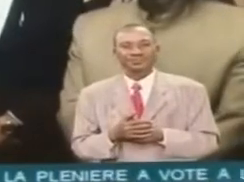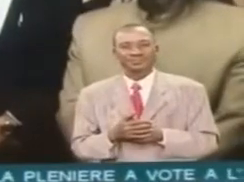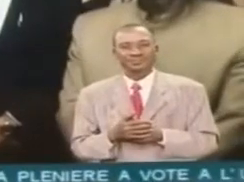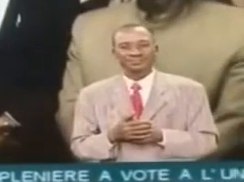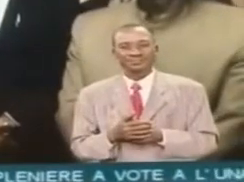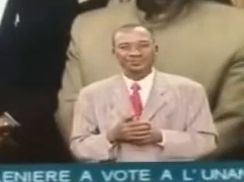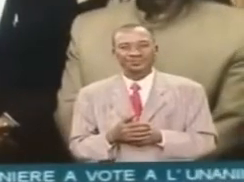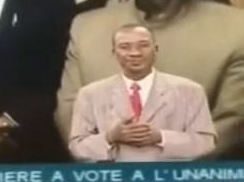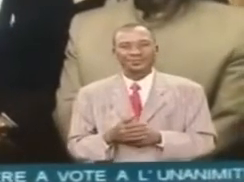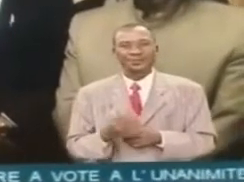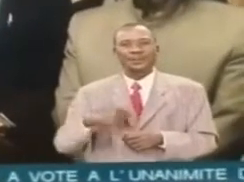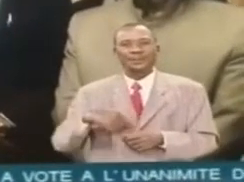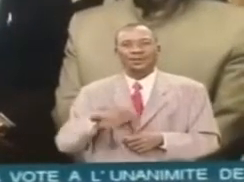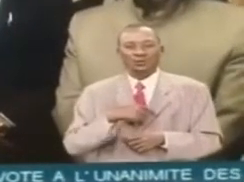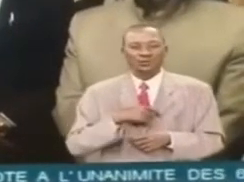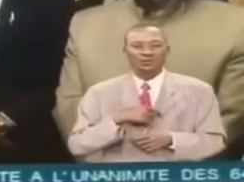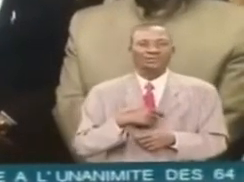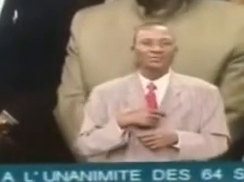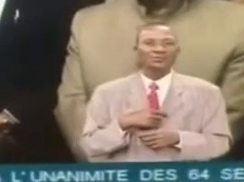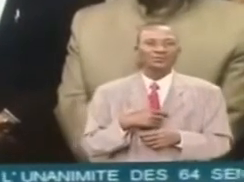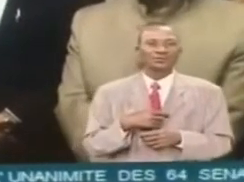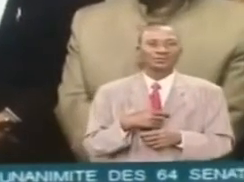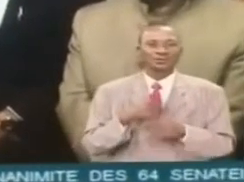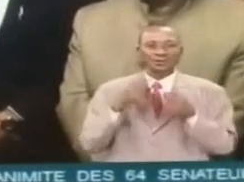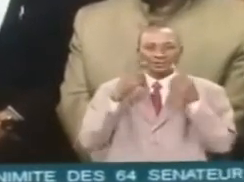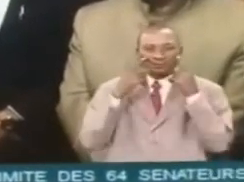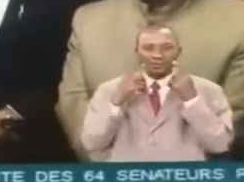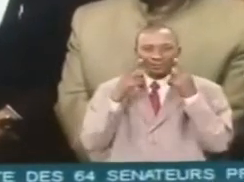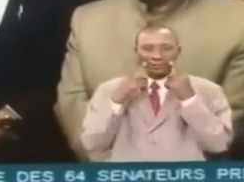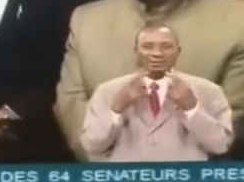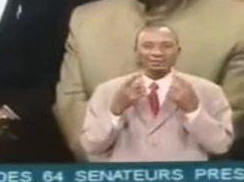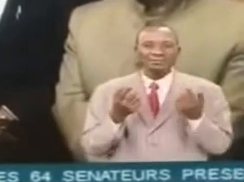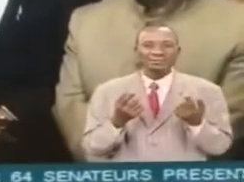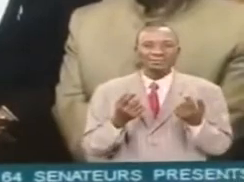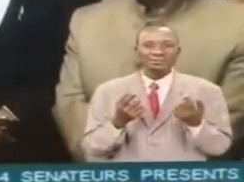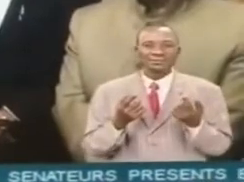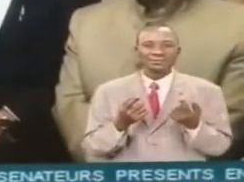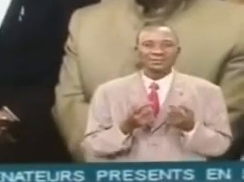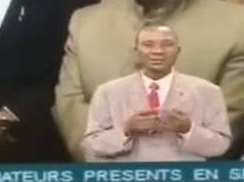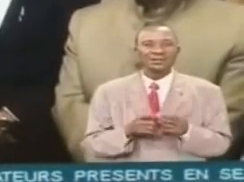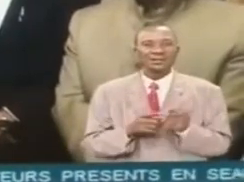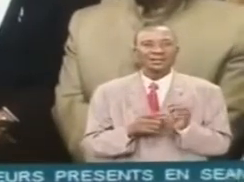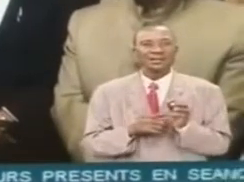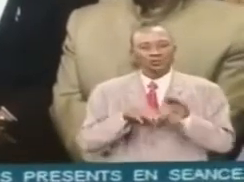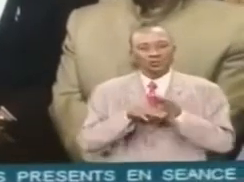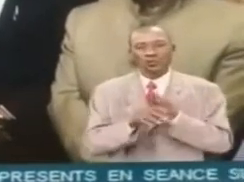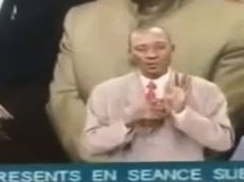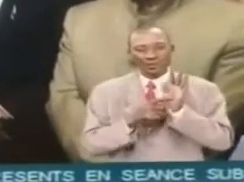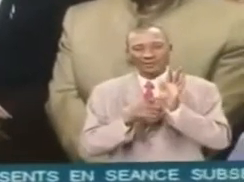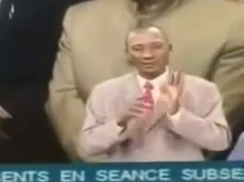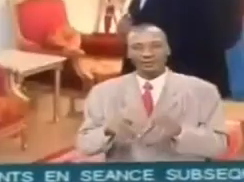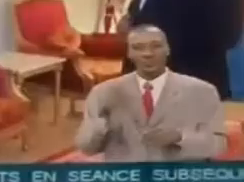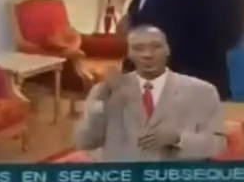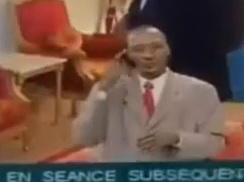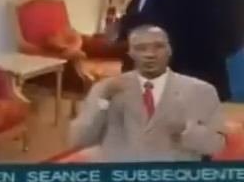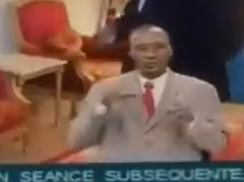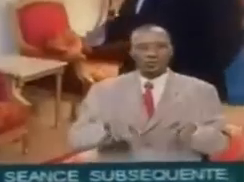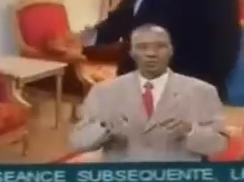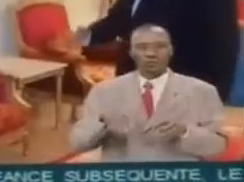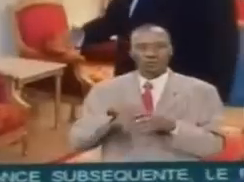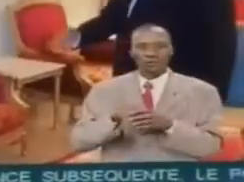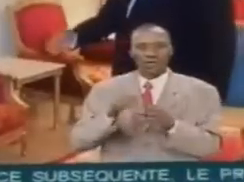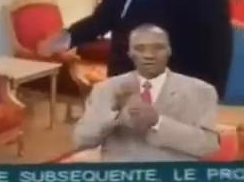problèmes, malgré le fait que nous soyons en règle de cotisation, la sous-représentation de la RDC dans toutes ces structures. Le